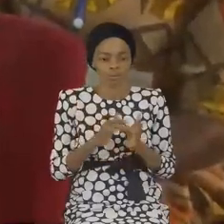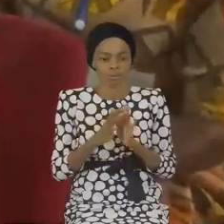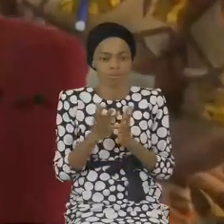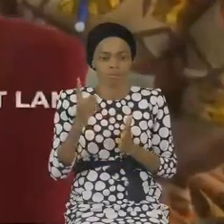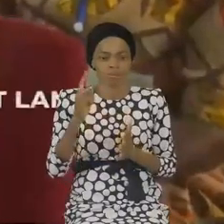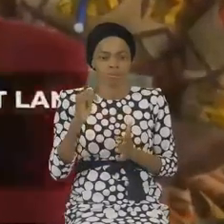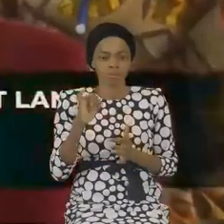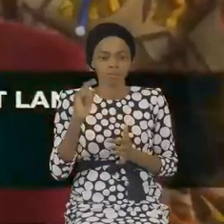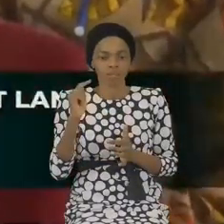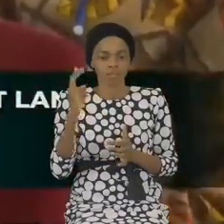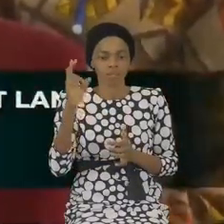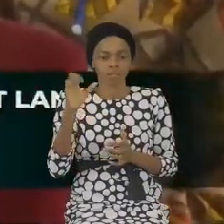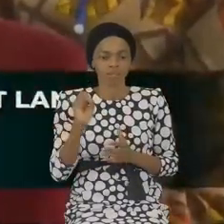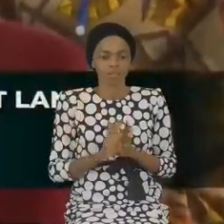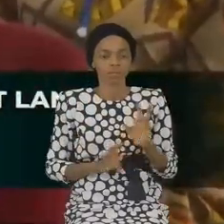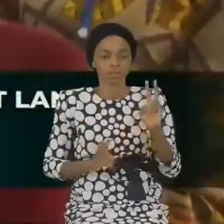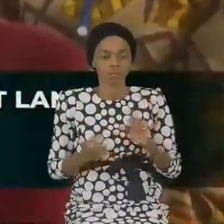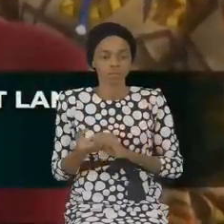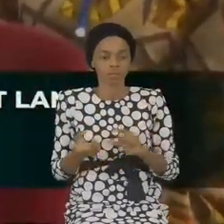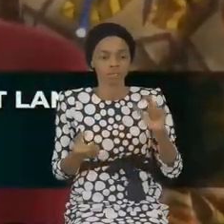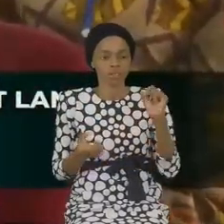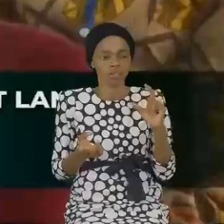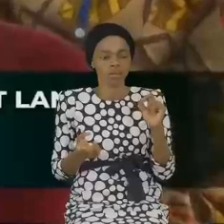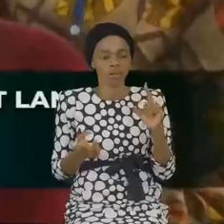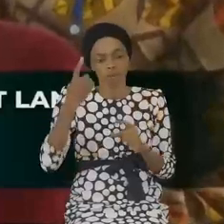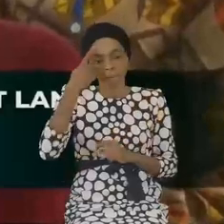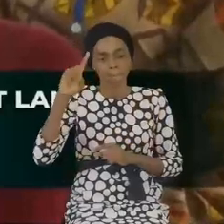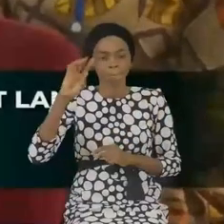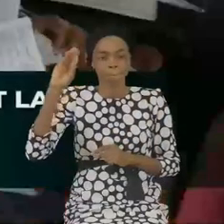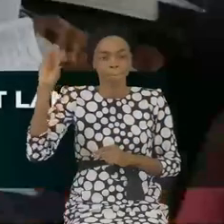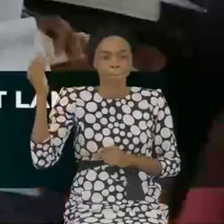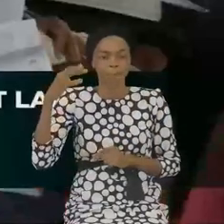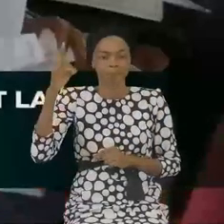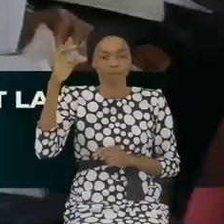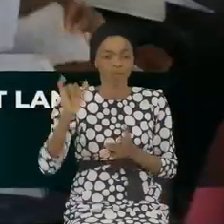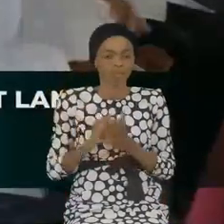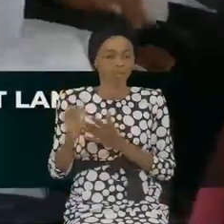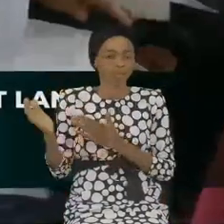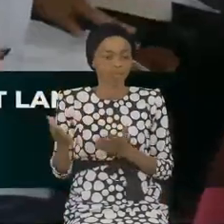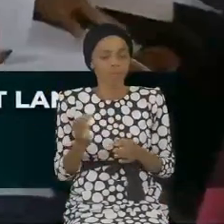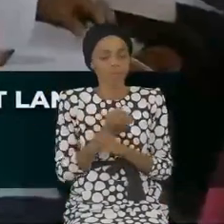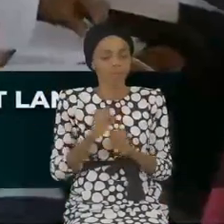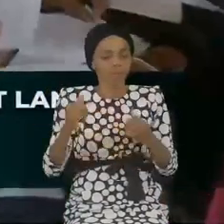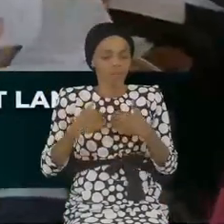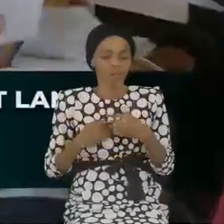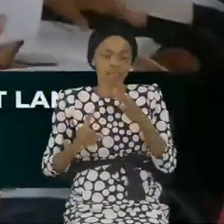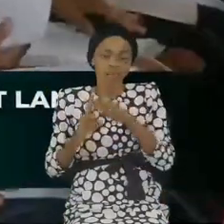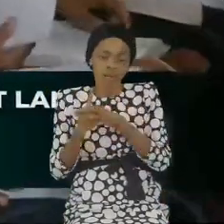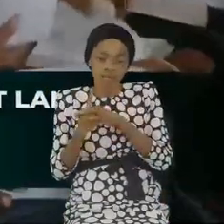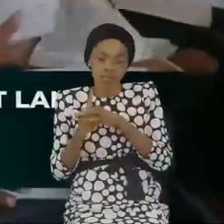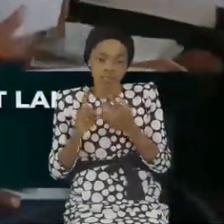11. En Tite chapitre 2, verset 11. Car la grâce de Dieu, source de salut, a été manifestée à tous les